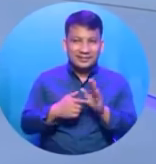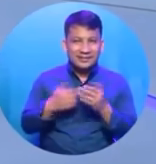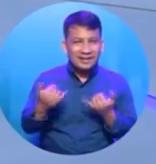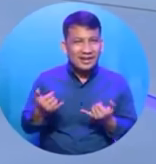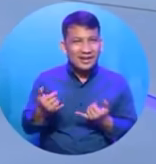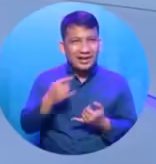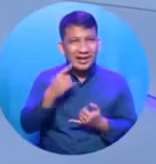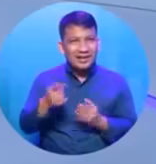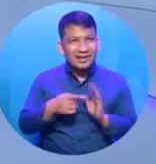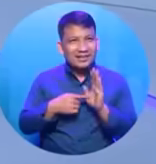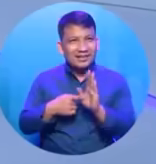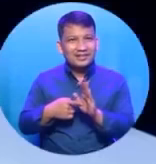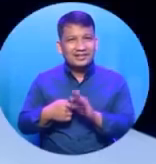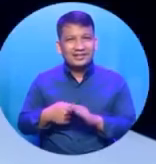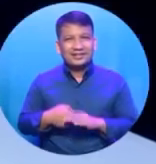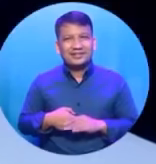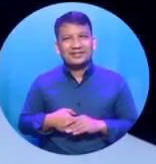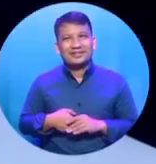Rami.